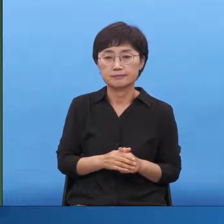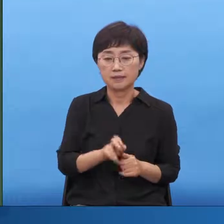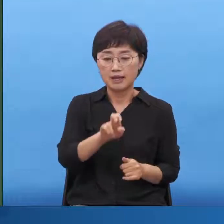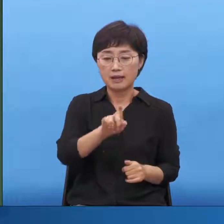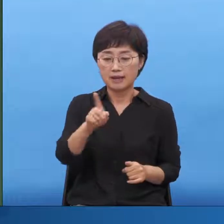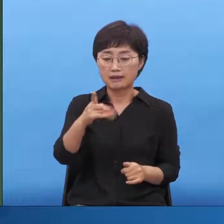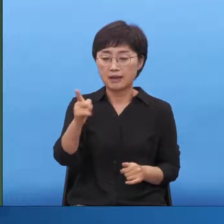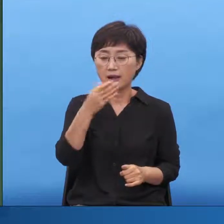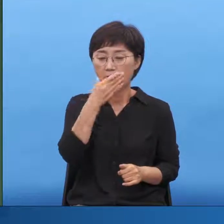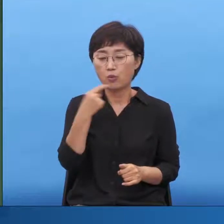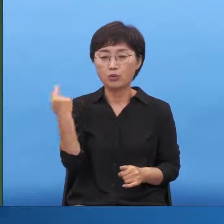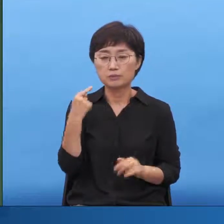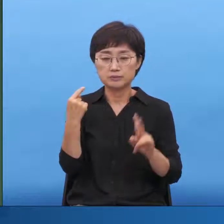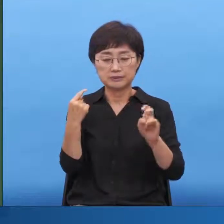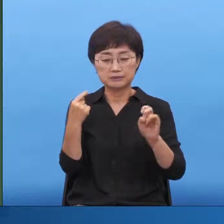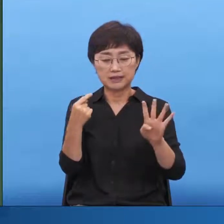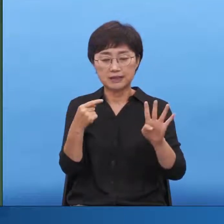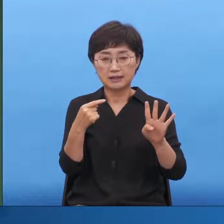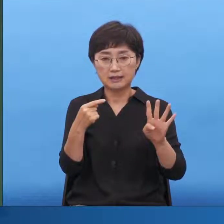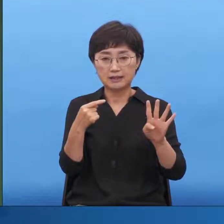마태복음 24장 1장 14절에는